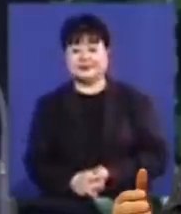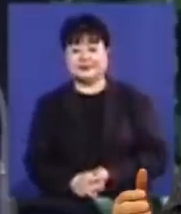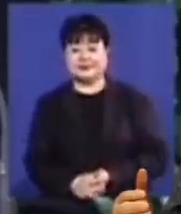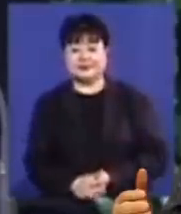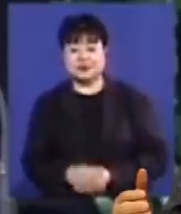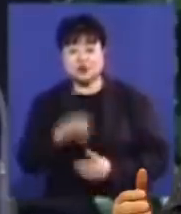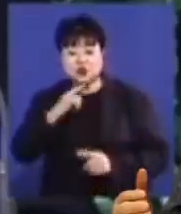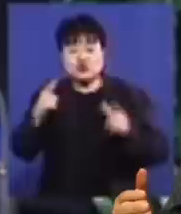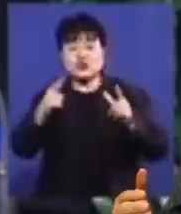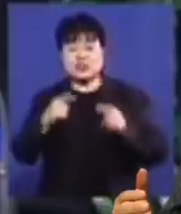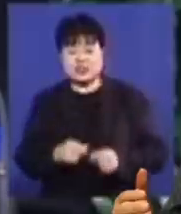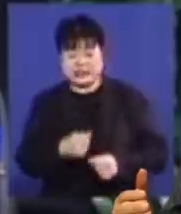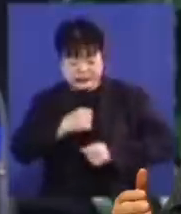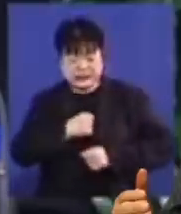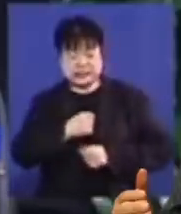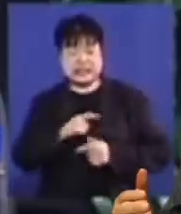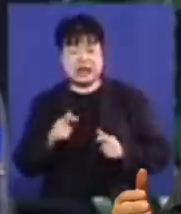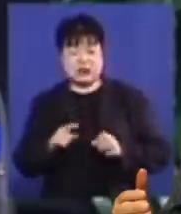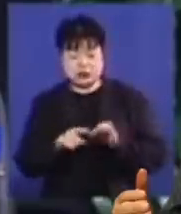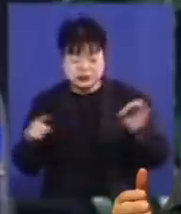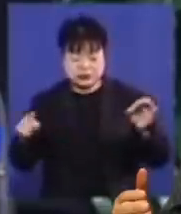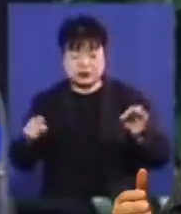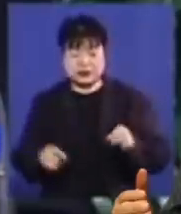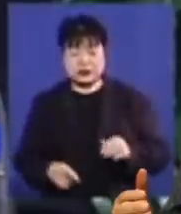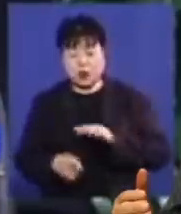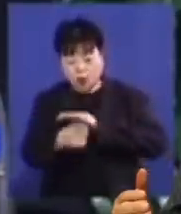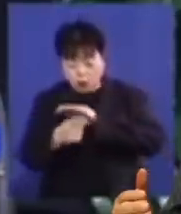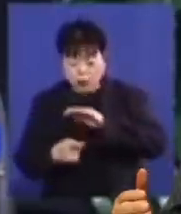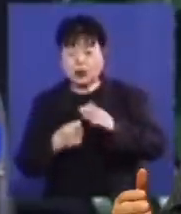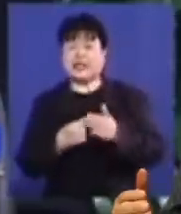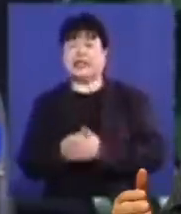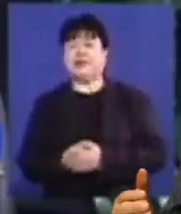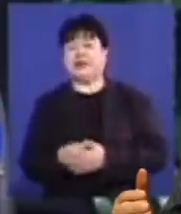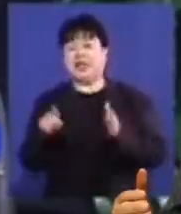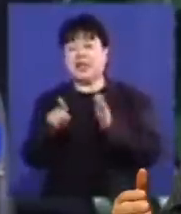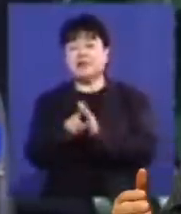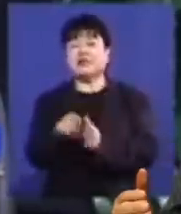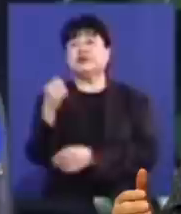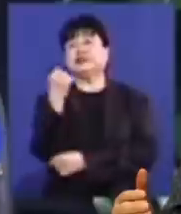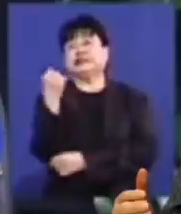성수주의를 하지 않고 십일조를 떼먹으니까 믿음이 흔들흔들해요.